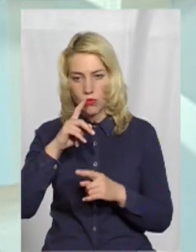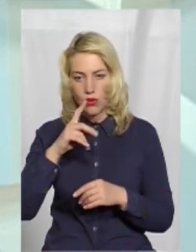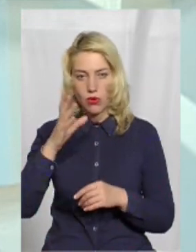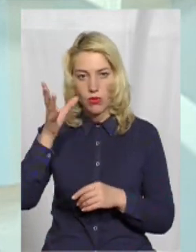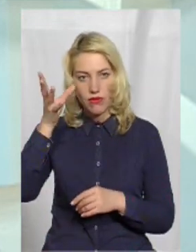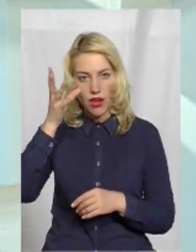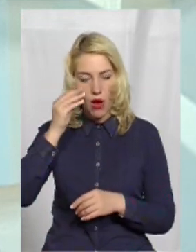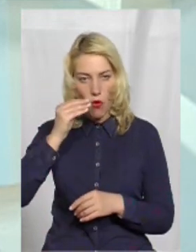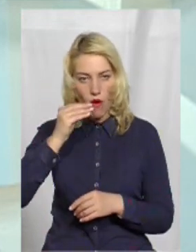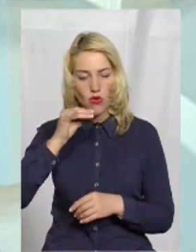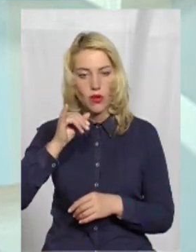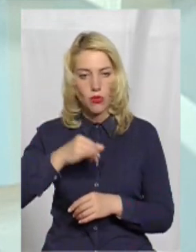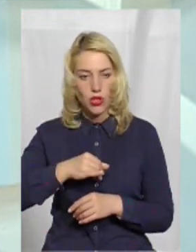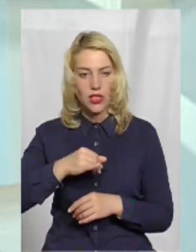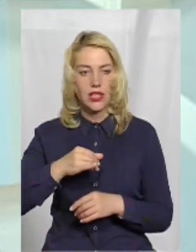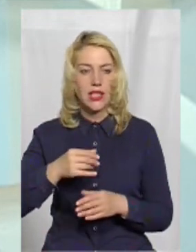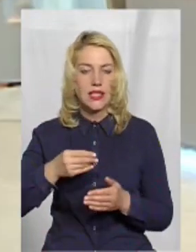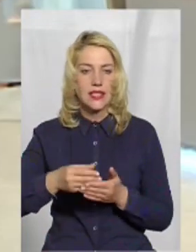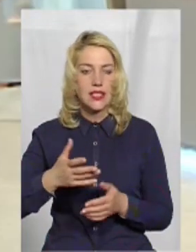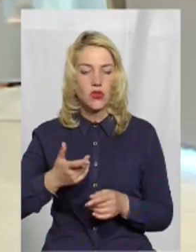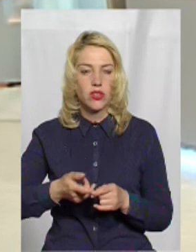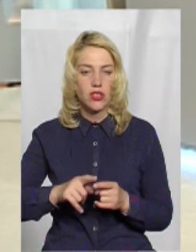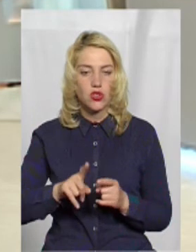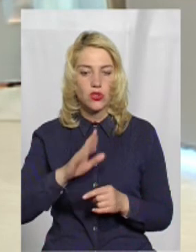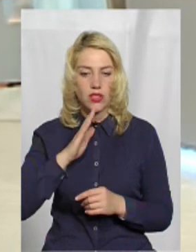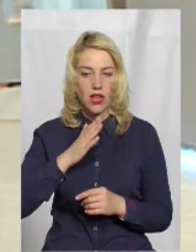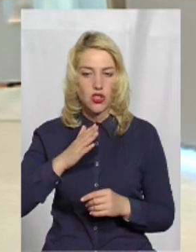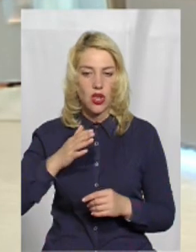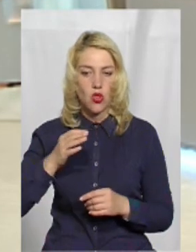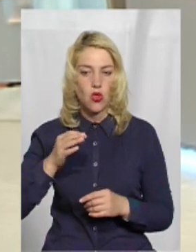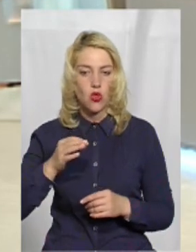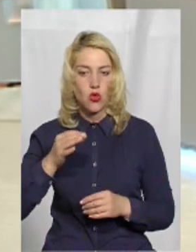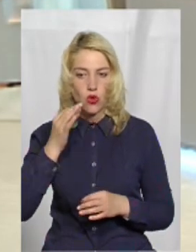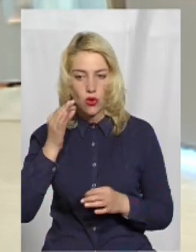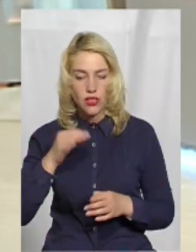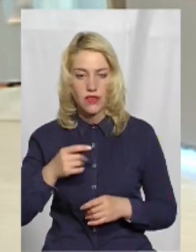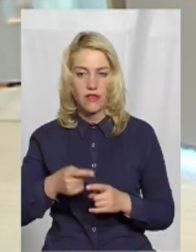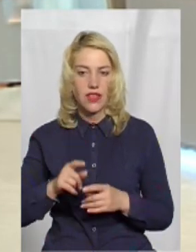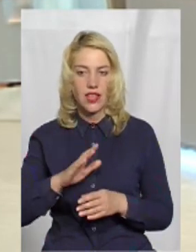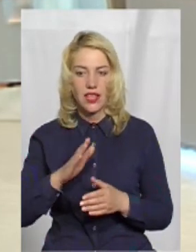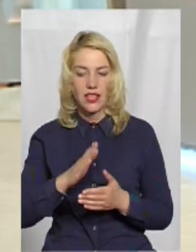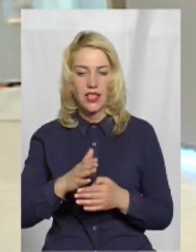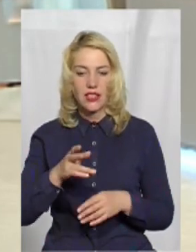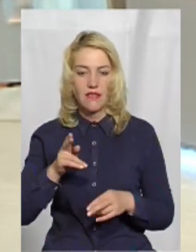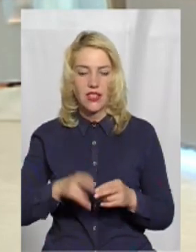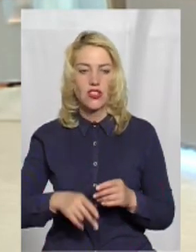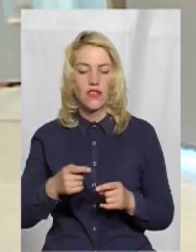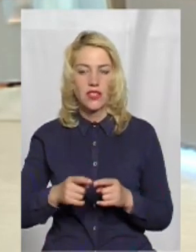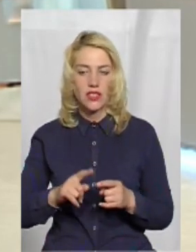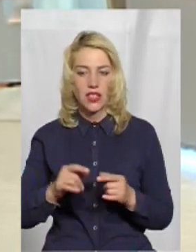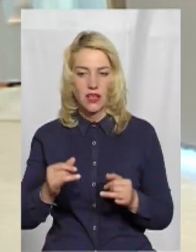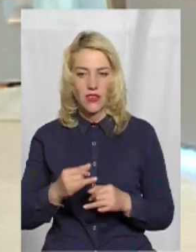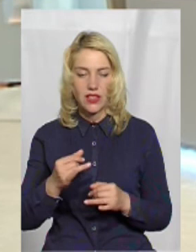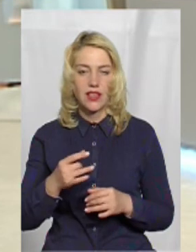їх враховуємо, і дуже є цінним те, що наш досвід, хоч він не є завершеним, але він цікавить і інші регіони. І,